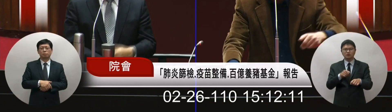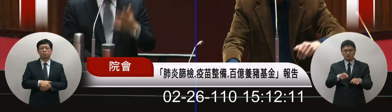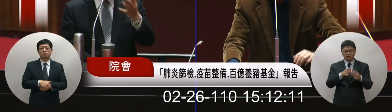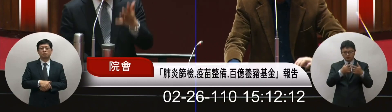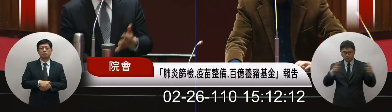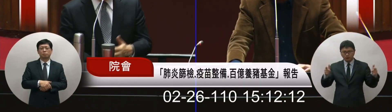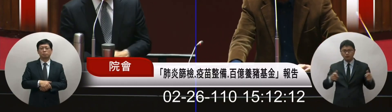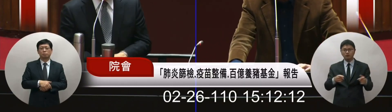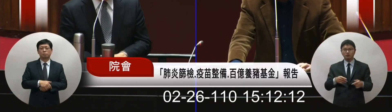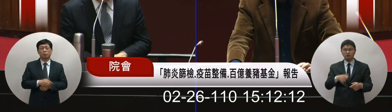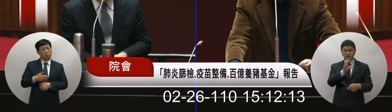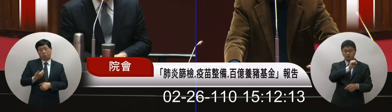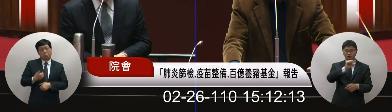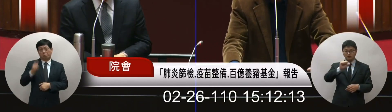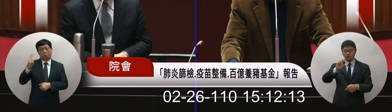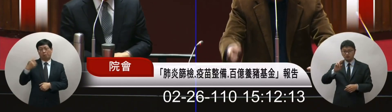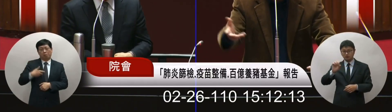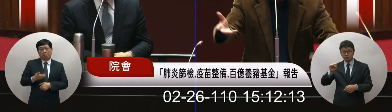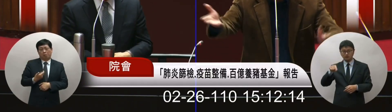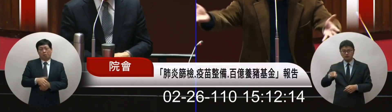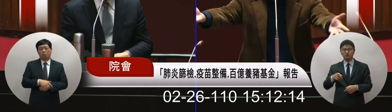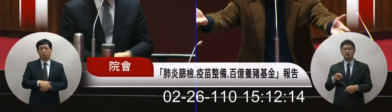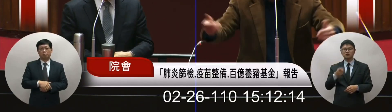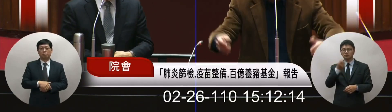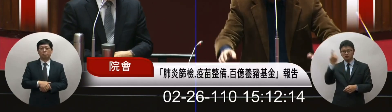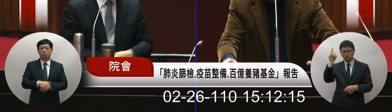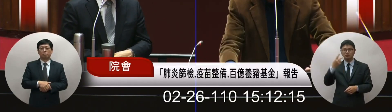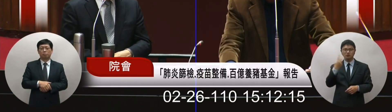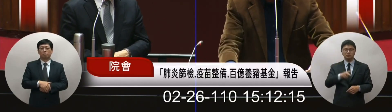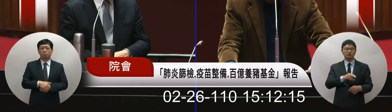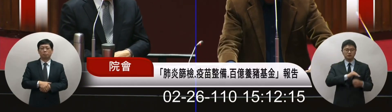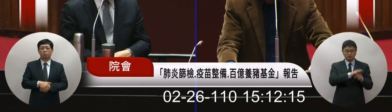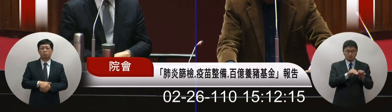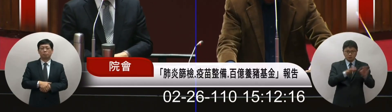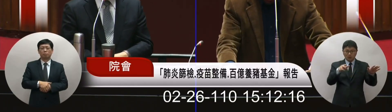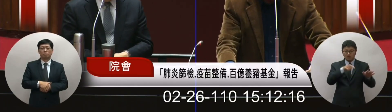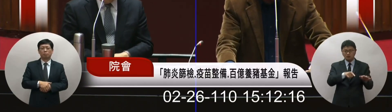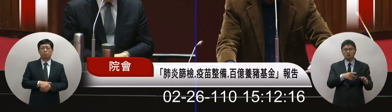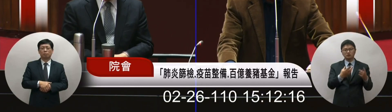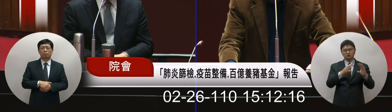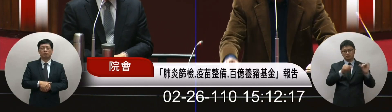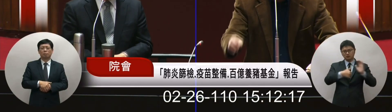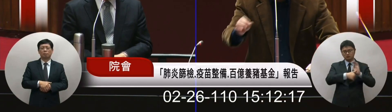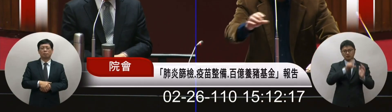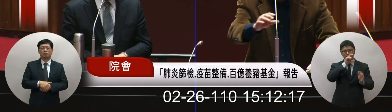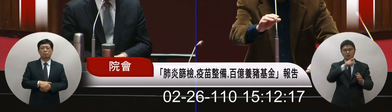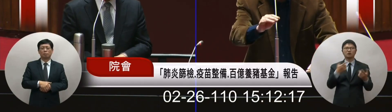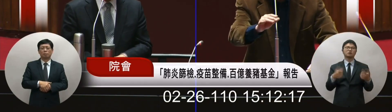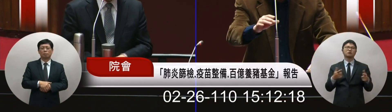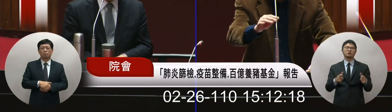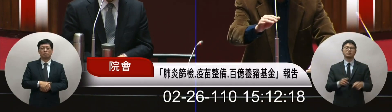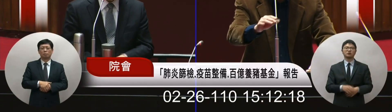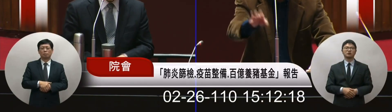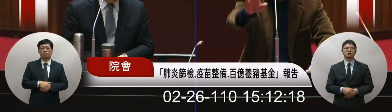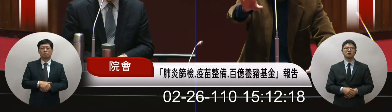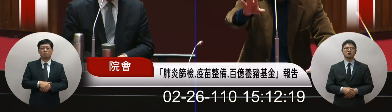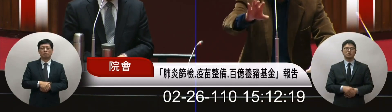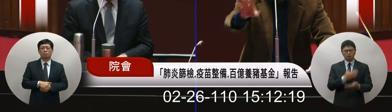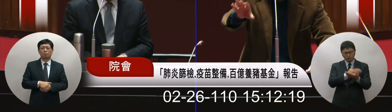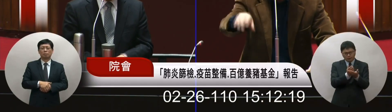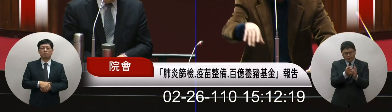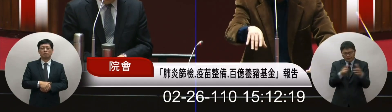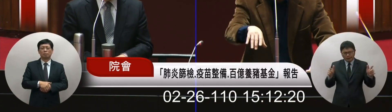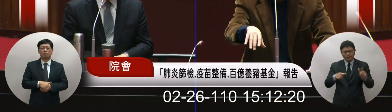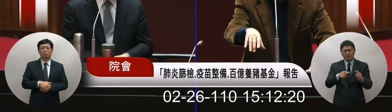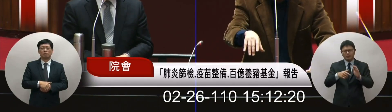来称呼啊， 算大家对对 都有 ，COVID-19 也不是以地区来称呼啊，哦啊，当然当然吼都有了，龙骨